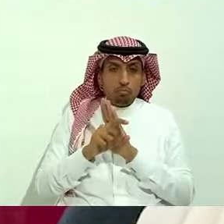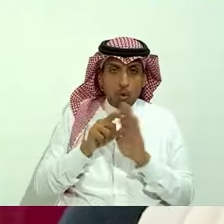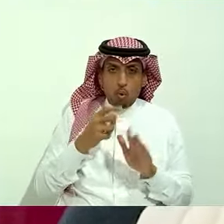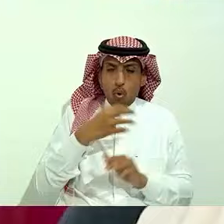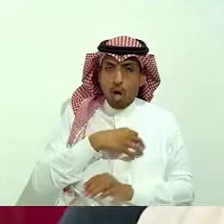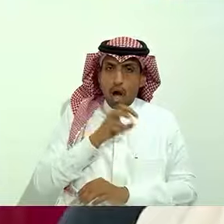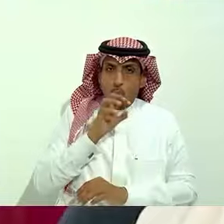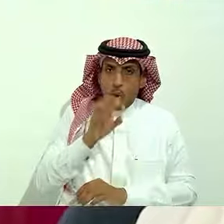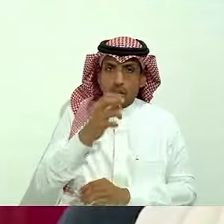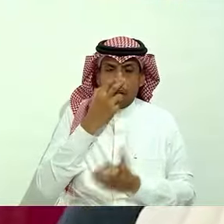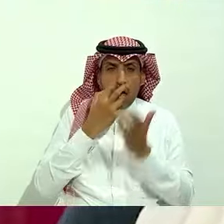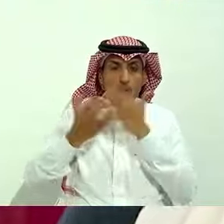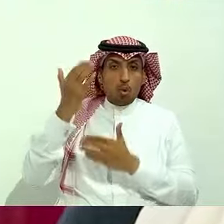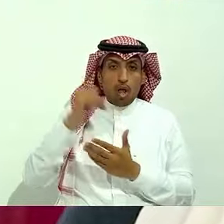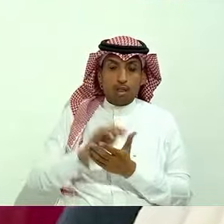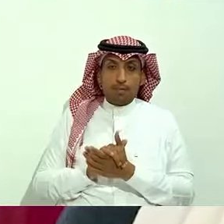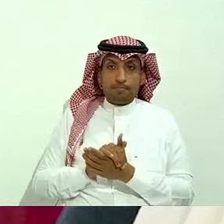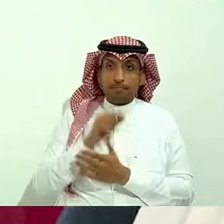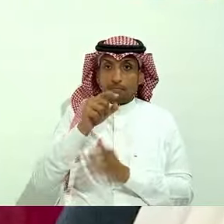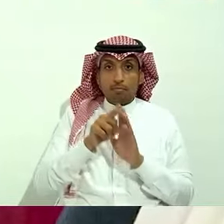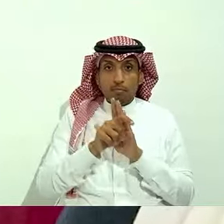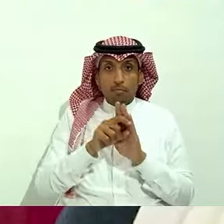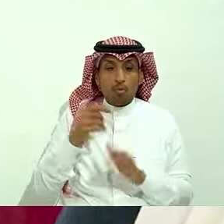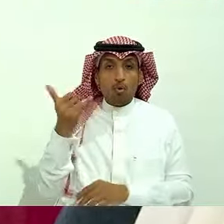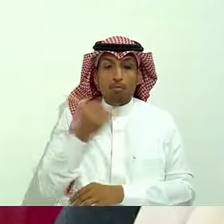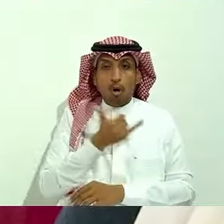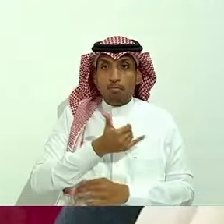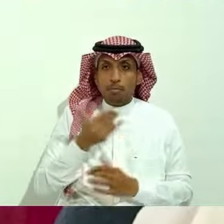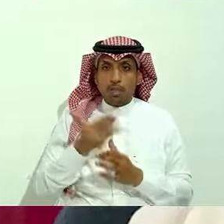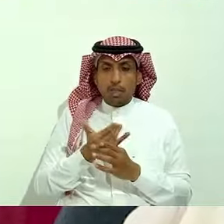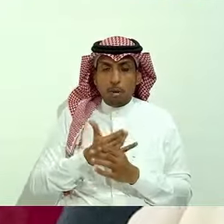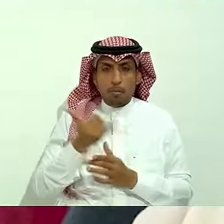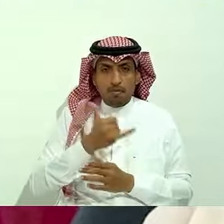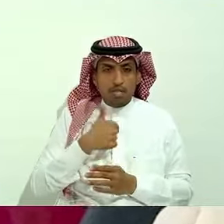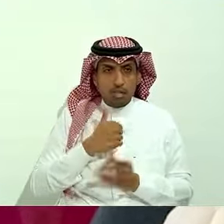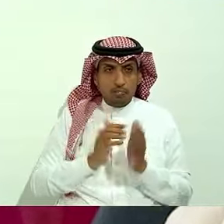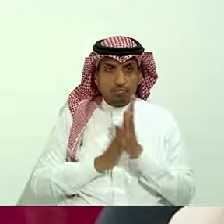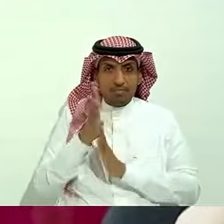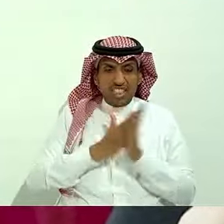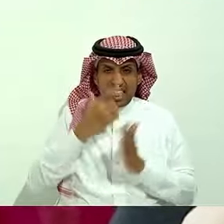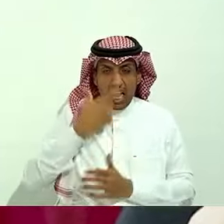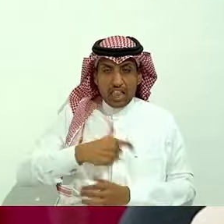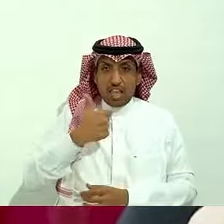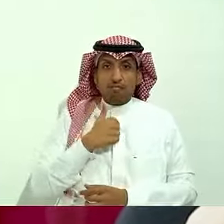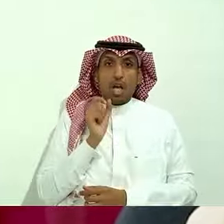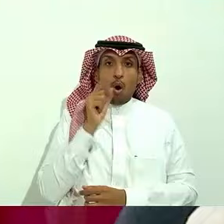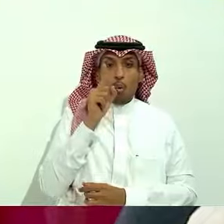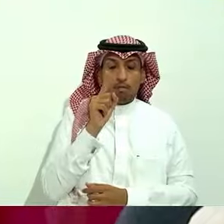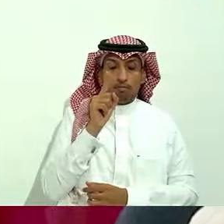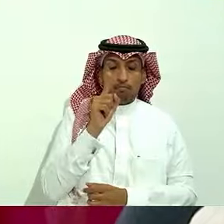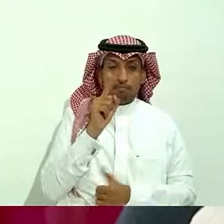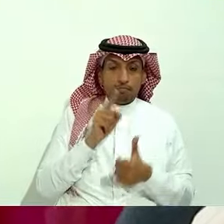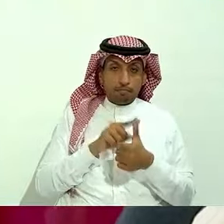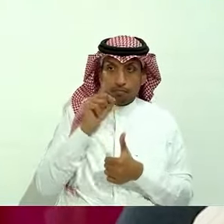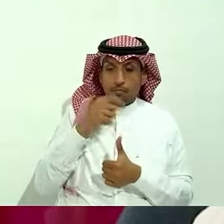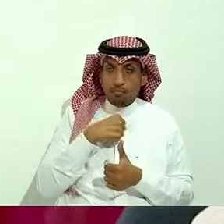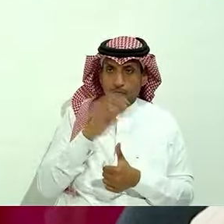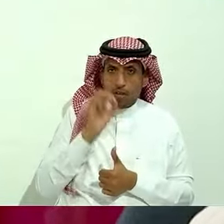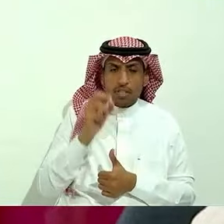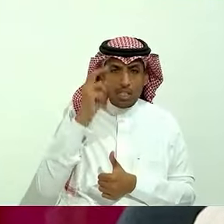وتراثنا. بالنسبة لي الموضوع مهم لأنه يلمس عدة نواحي أنا عندي شغف شخصي فيها. أول شيء عندي شغف بتاريخ